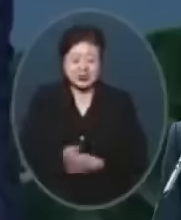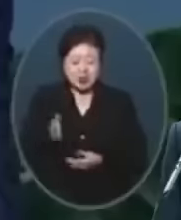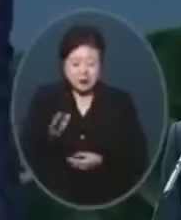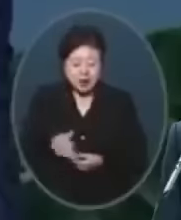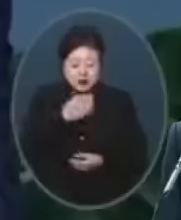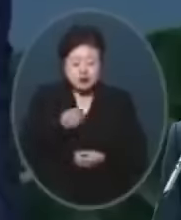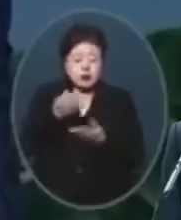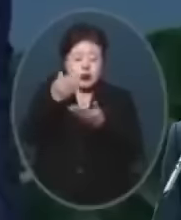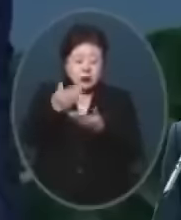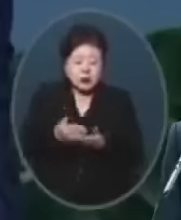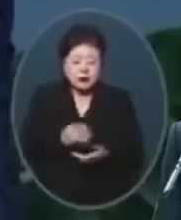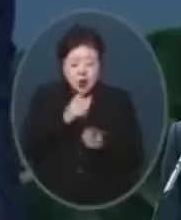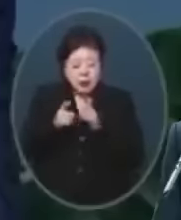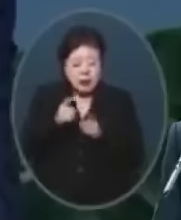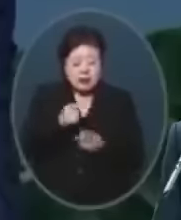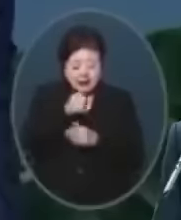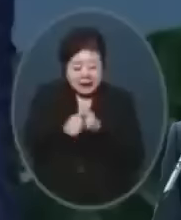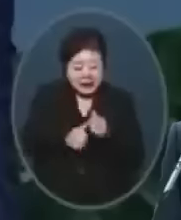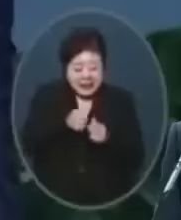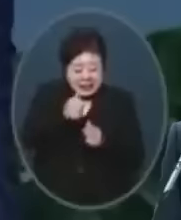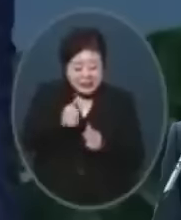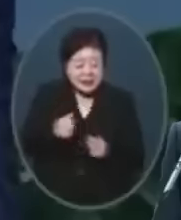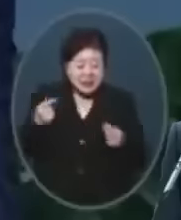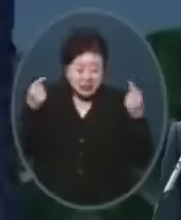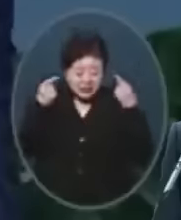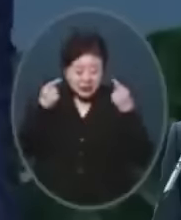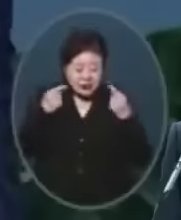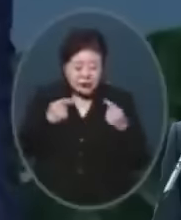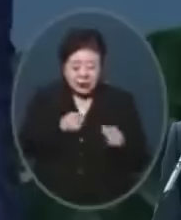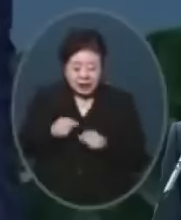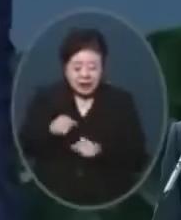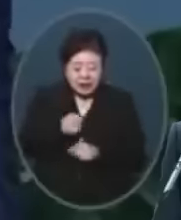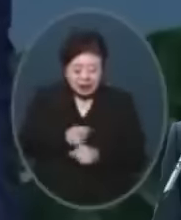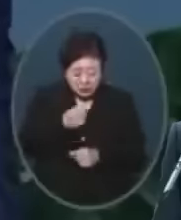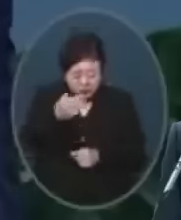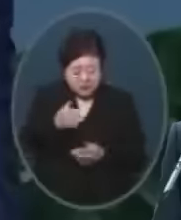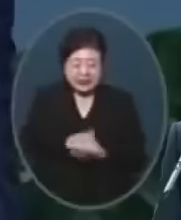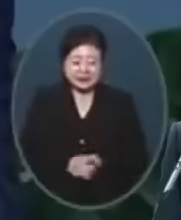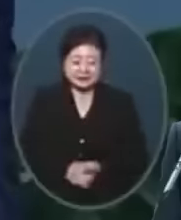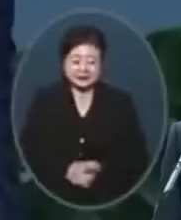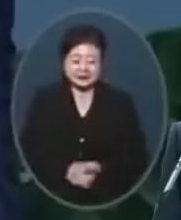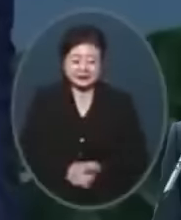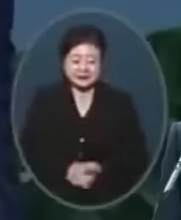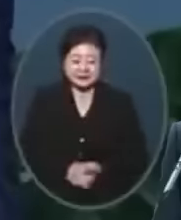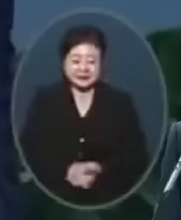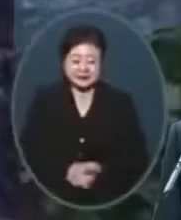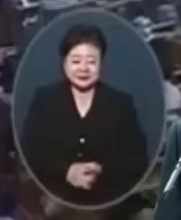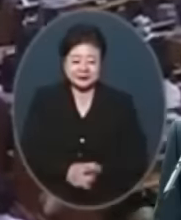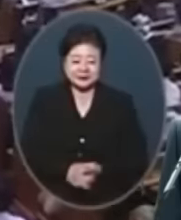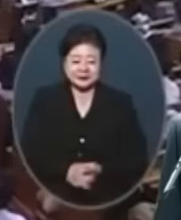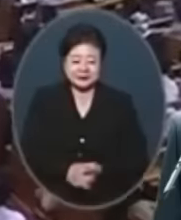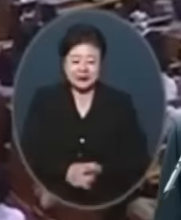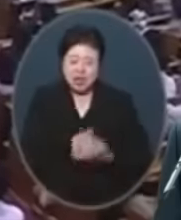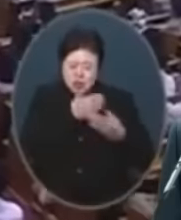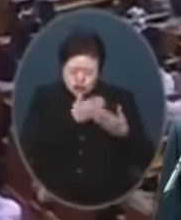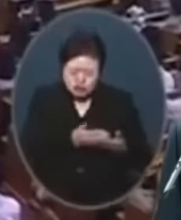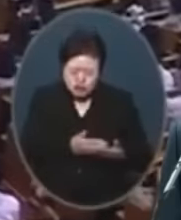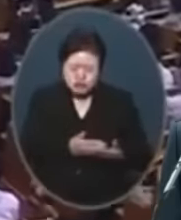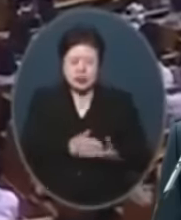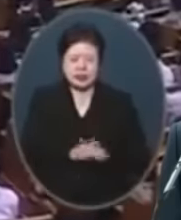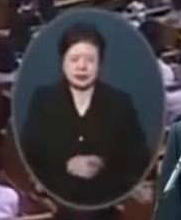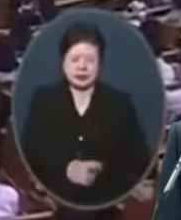그 축복한 말씀을 하나님이 듣고 그대로 시행해 주시겠다는 것입니다. 얼마나 중요한지